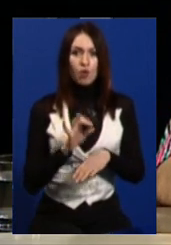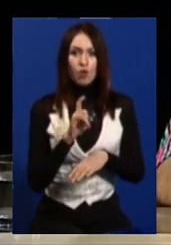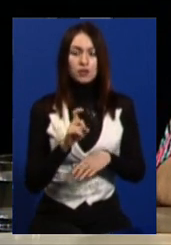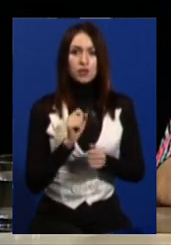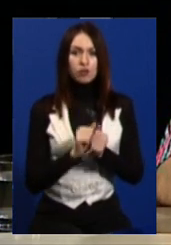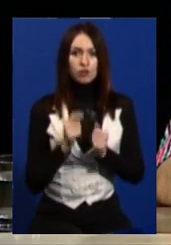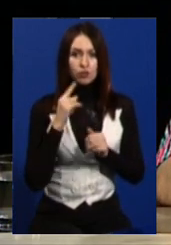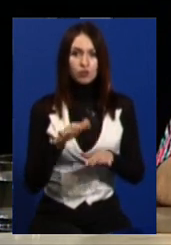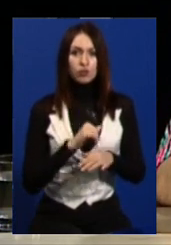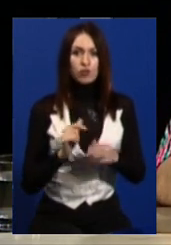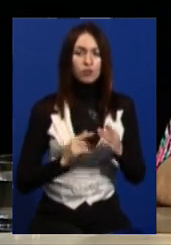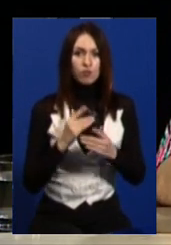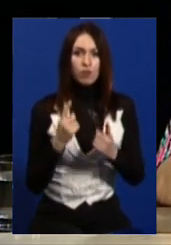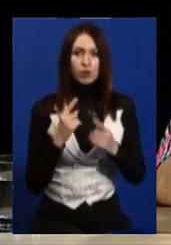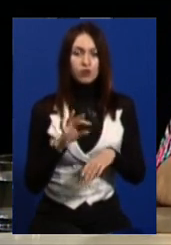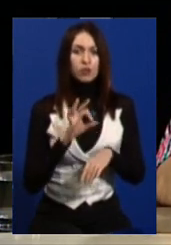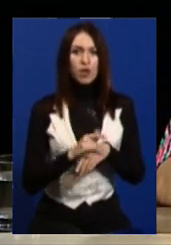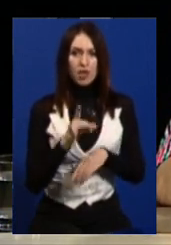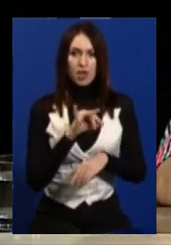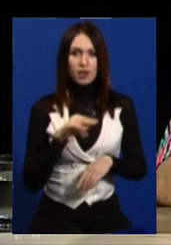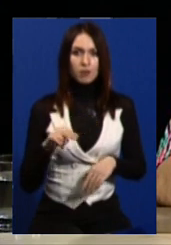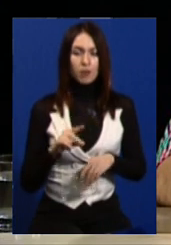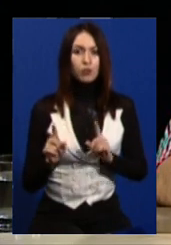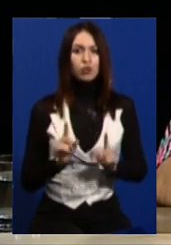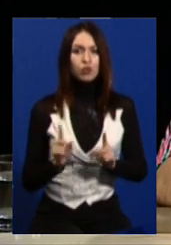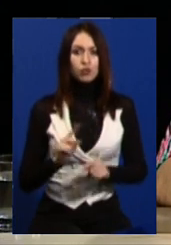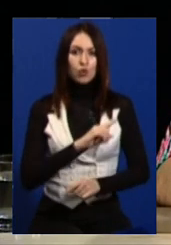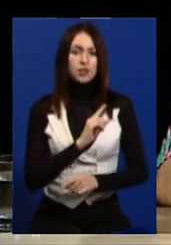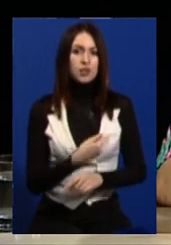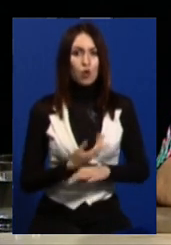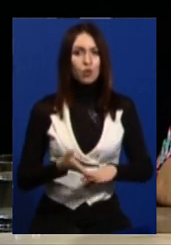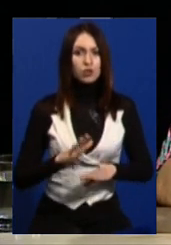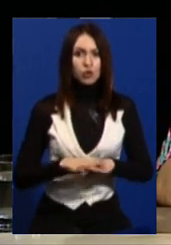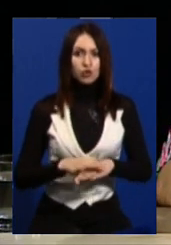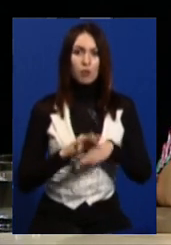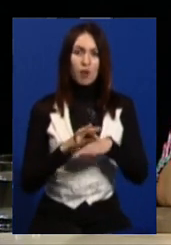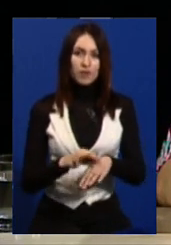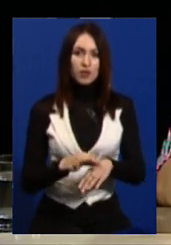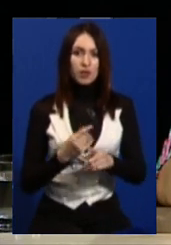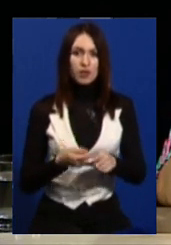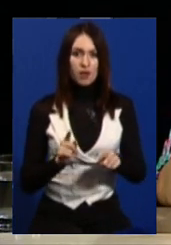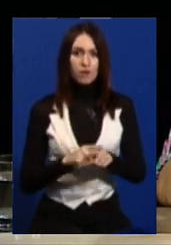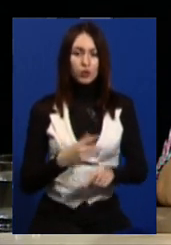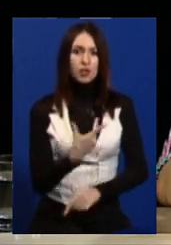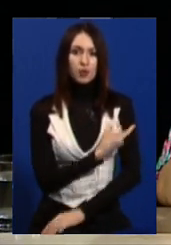зачастую пиковая заболеваемость гриппом, что сильно усложнит проведение данной